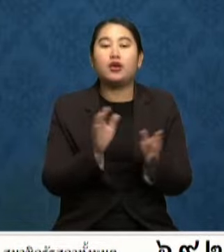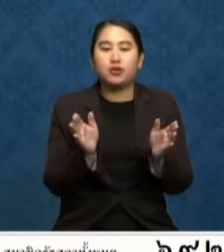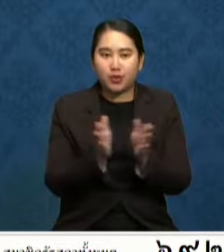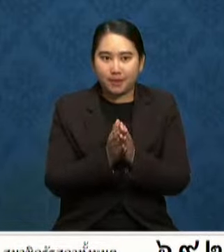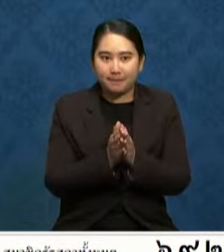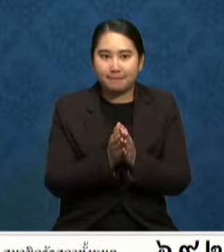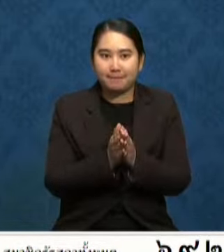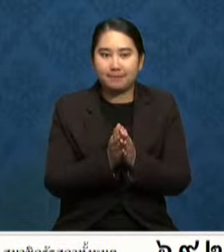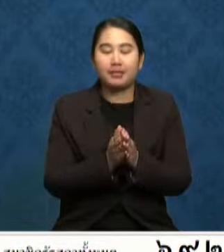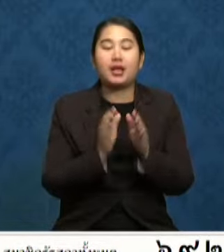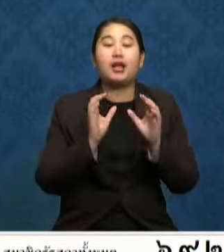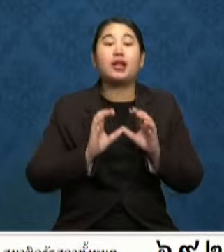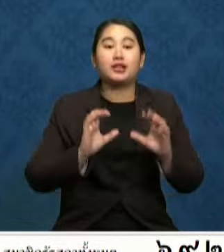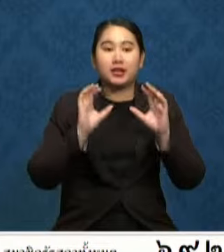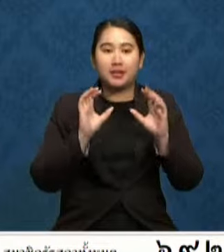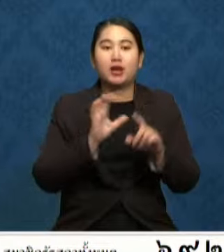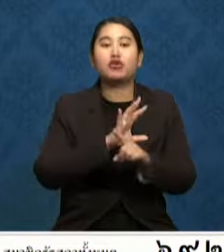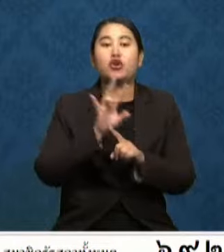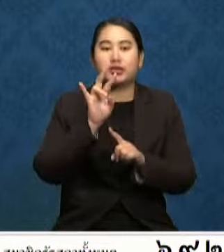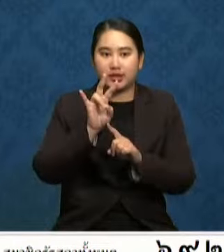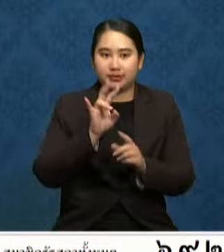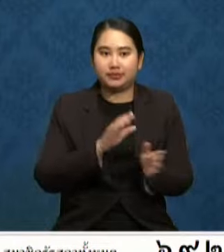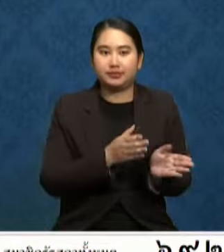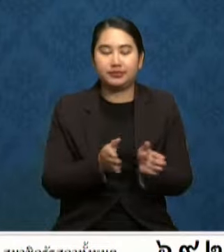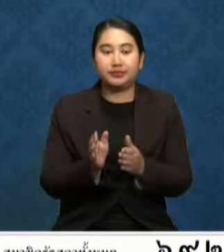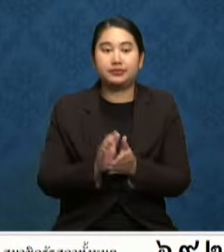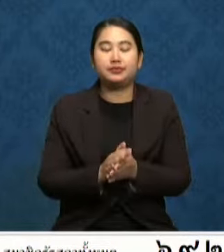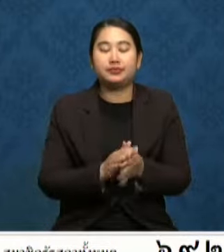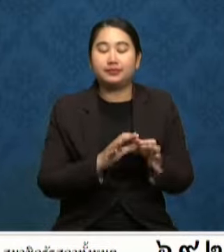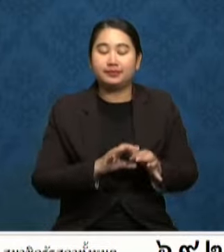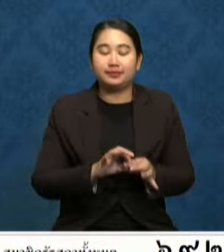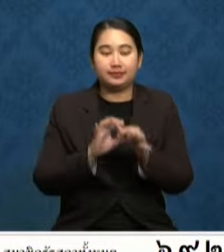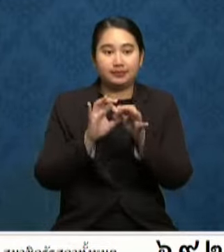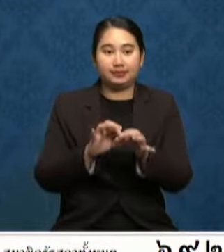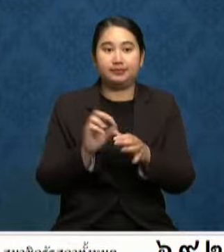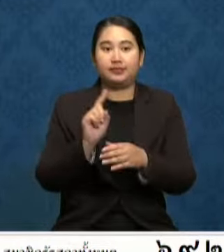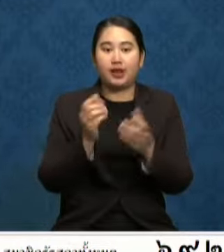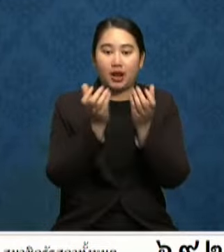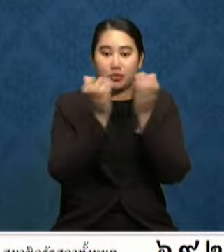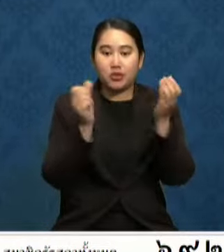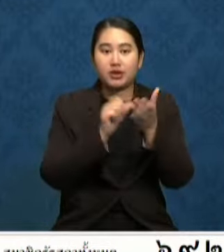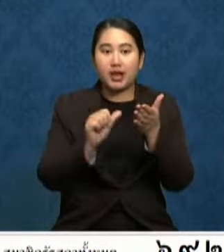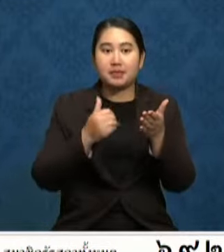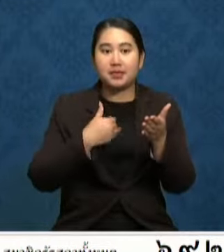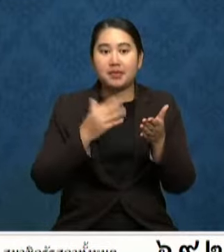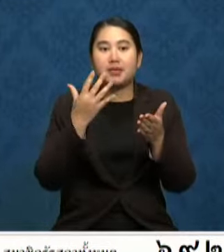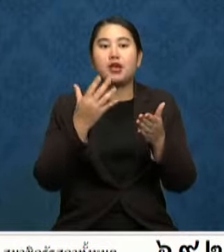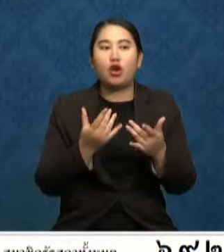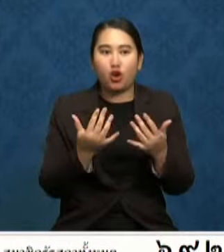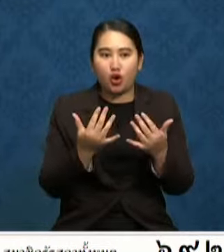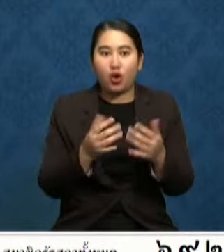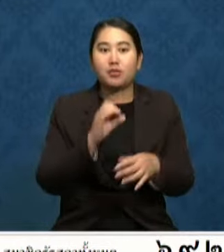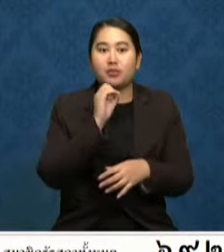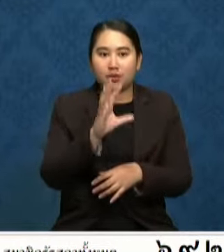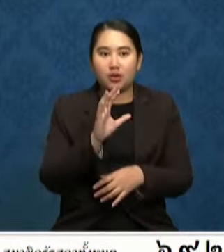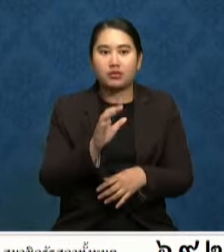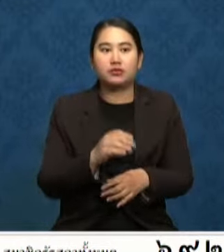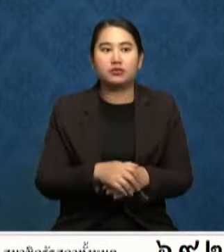ของรัฐบนแพทรotนคืข้อ 7และโยงไปถึเรื่อง รัฐปุแก้ไม่ เดยจะบอกในตอน